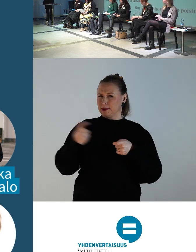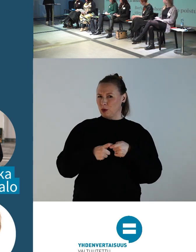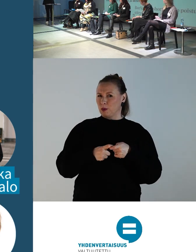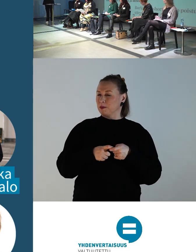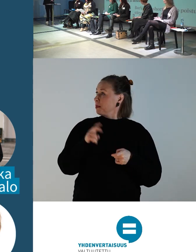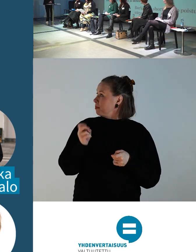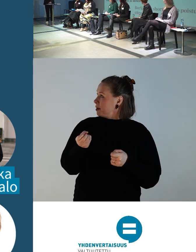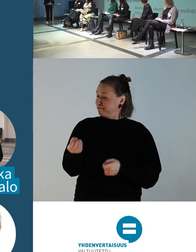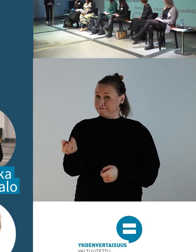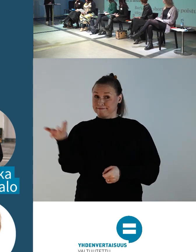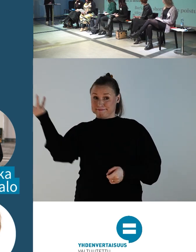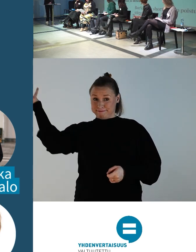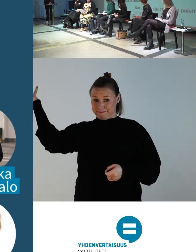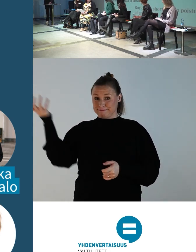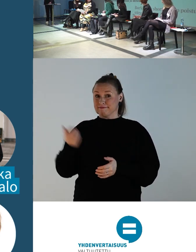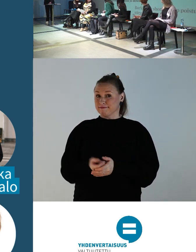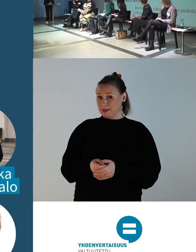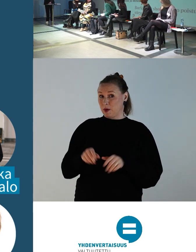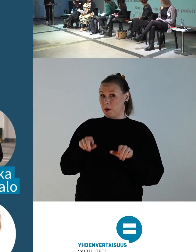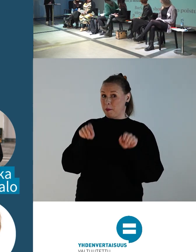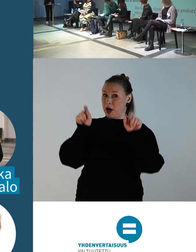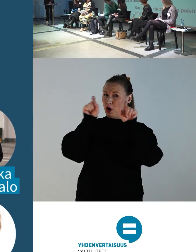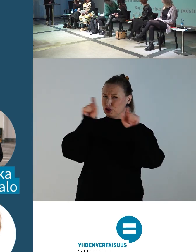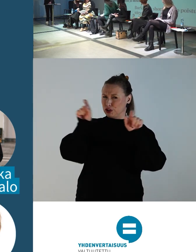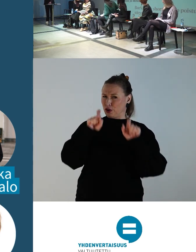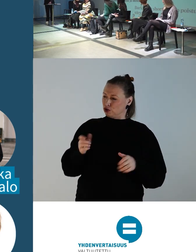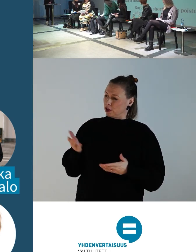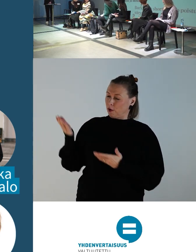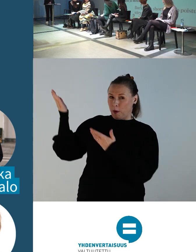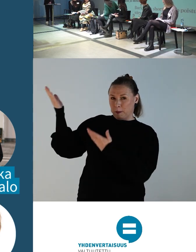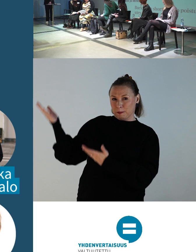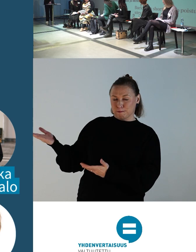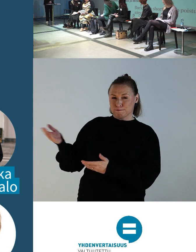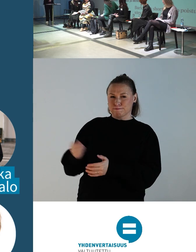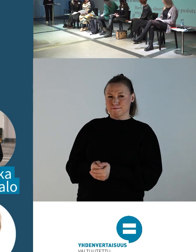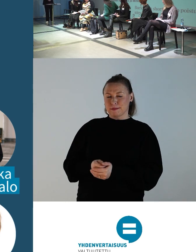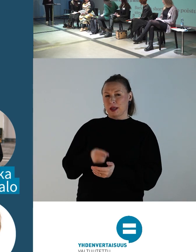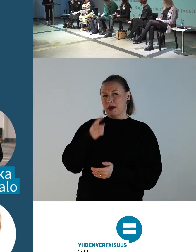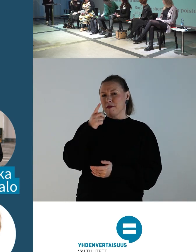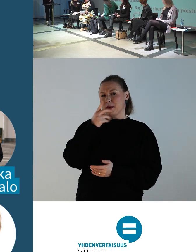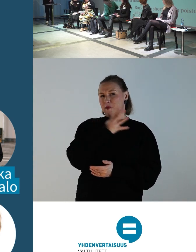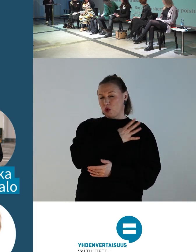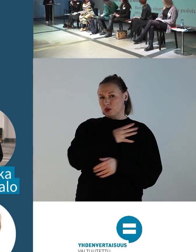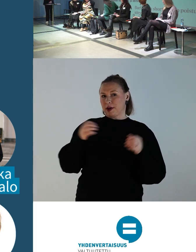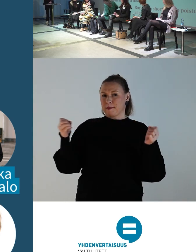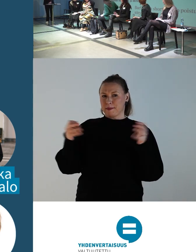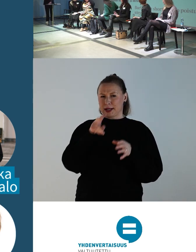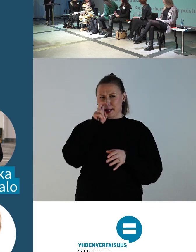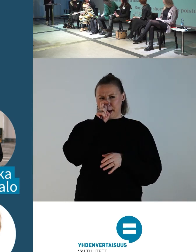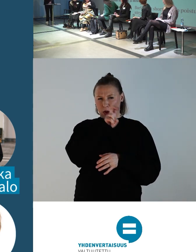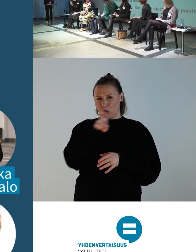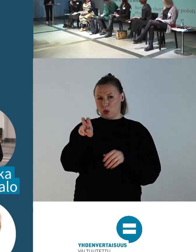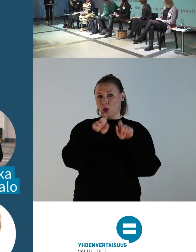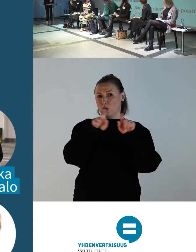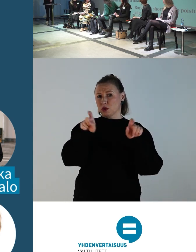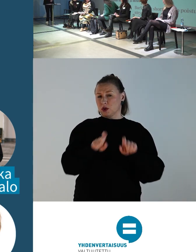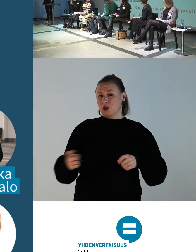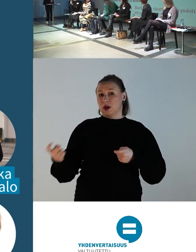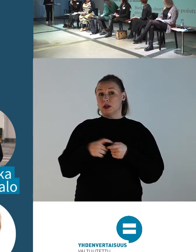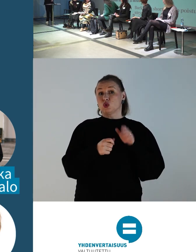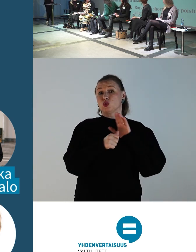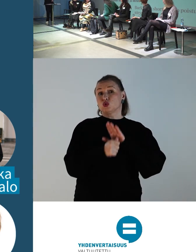Tuonne panelistien taakse seinälle. Näette siellä nyt viime vuosina mediassa olleita otsikkoja syrjintään ja